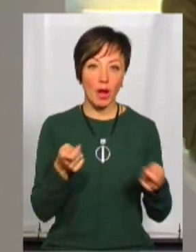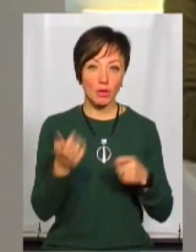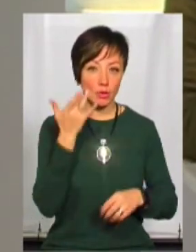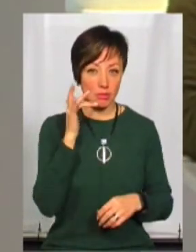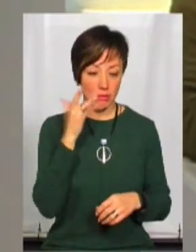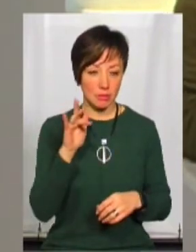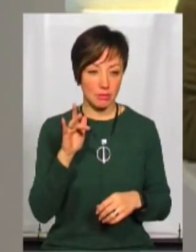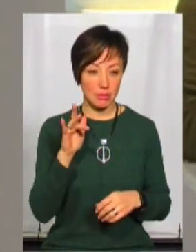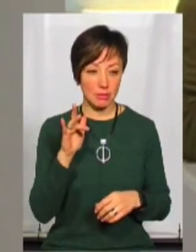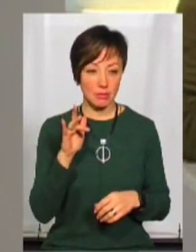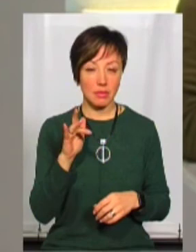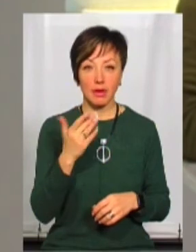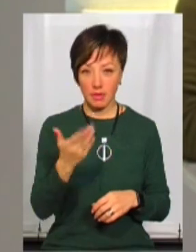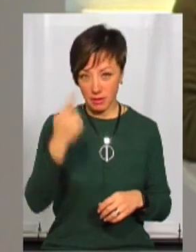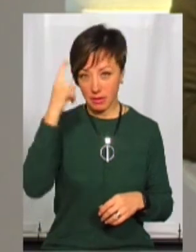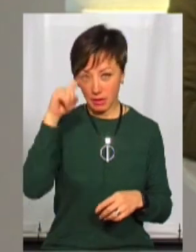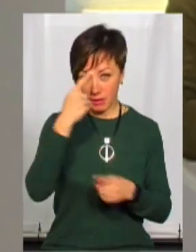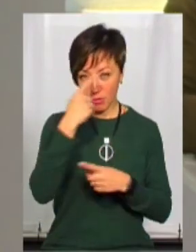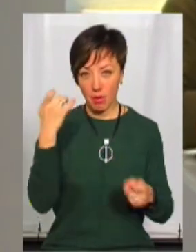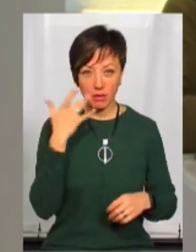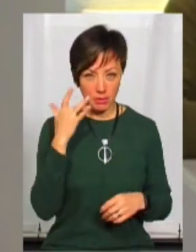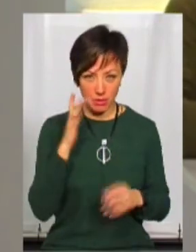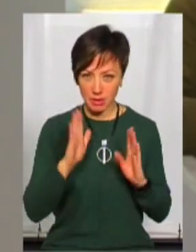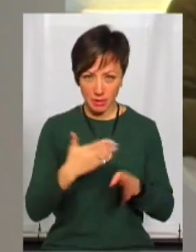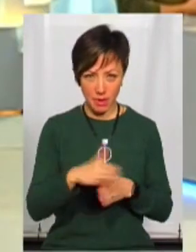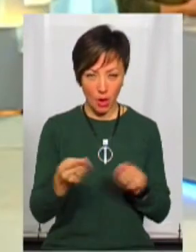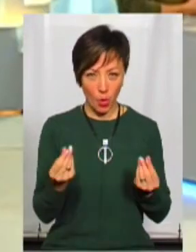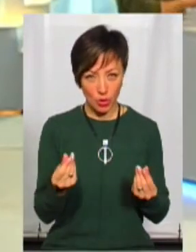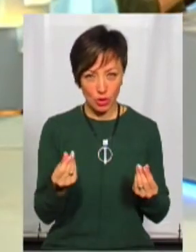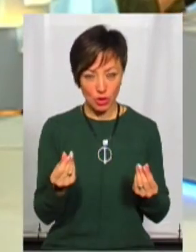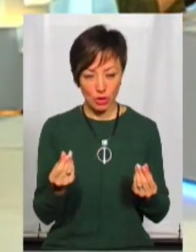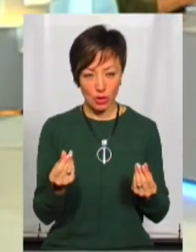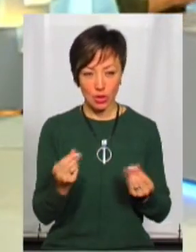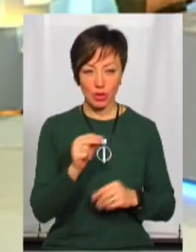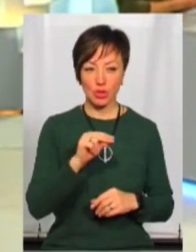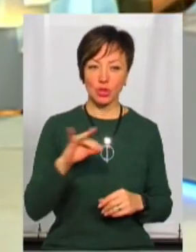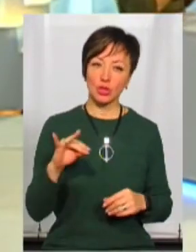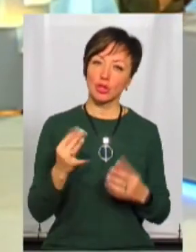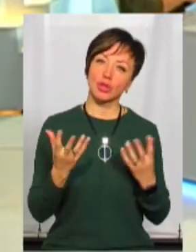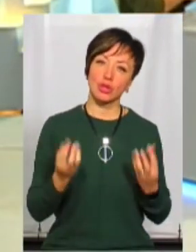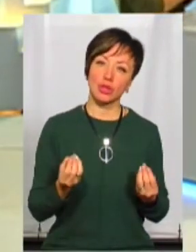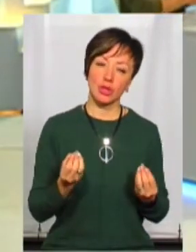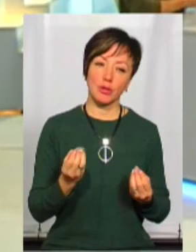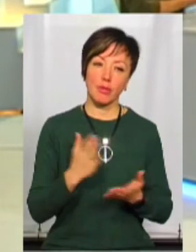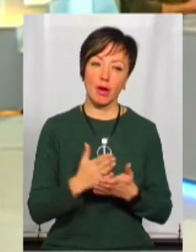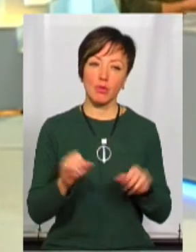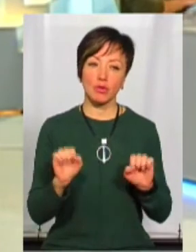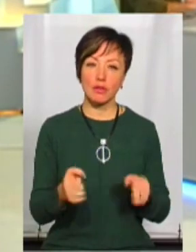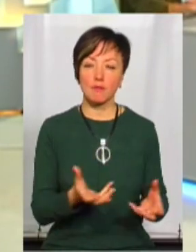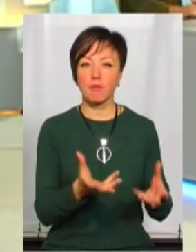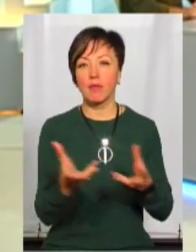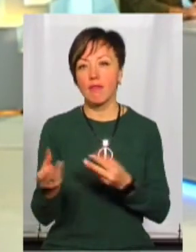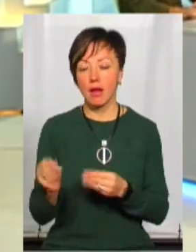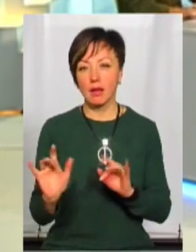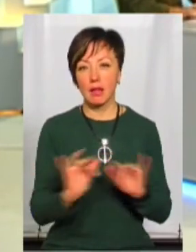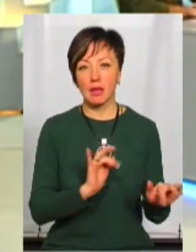От цікаво, якщо ви володієте інформацією, США, вона тільки виділяє кошти, чи ще має можливість якось впливати